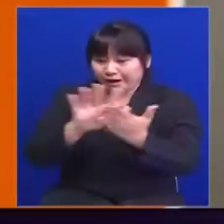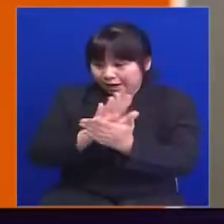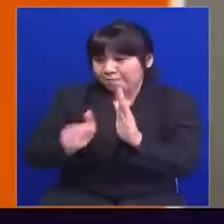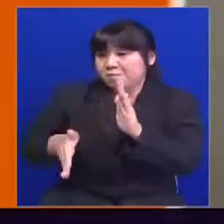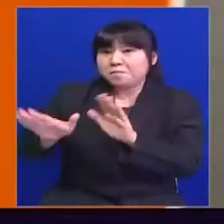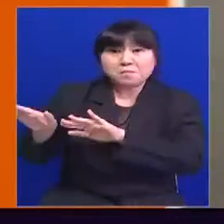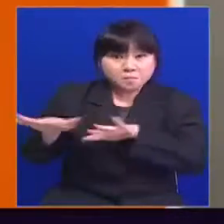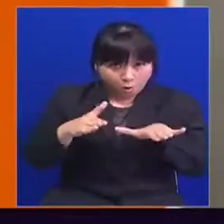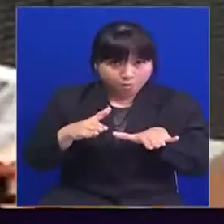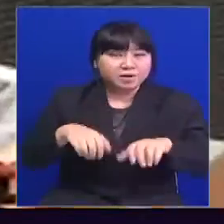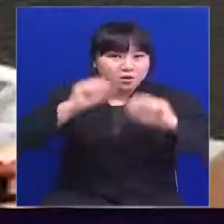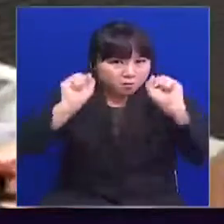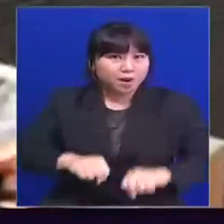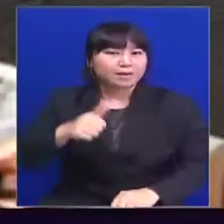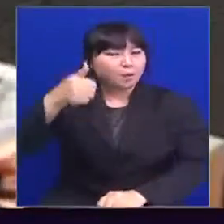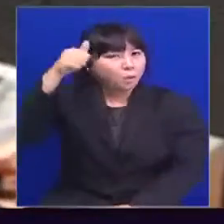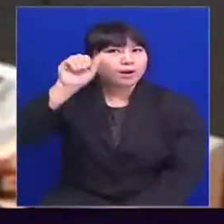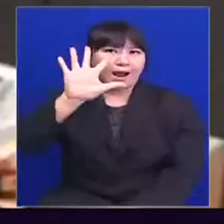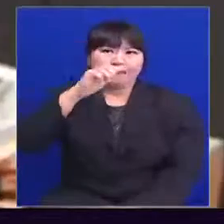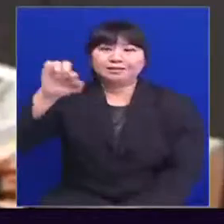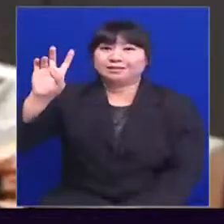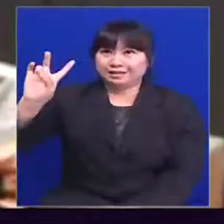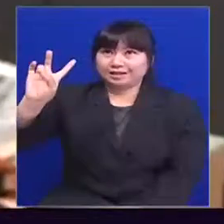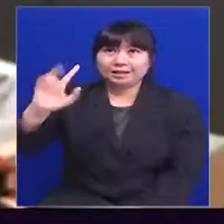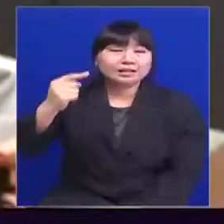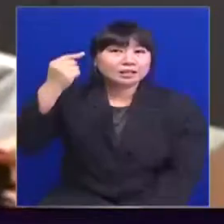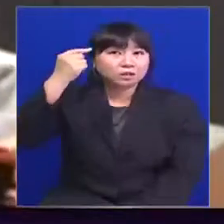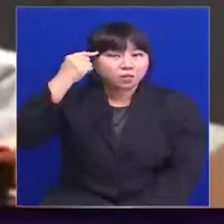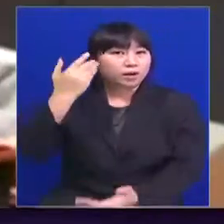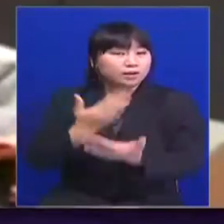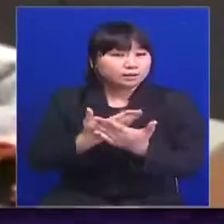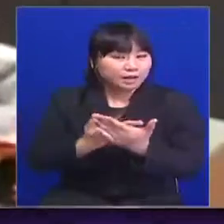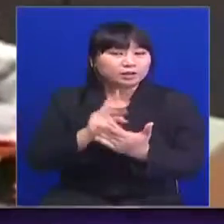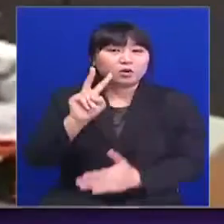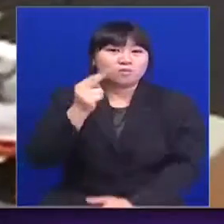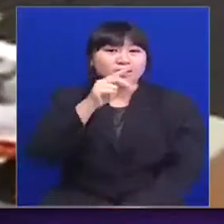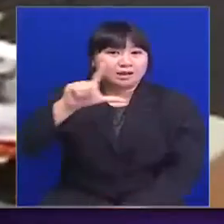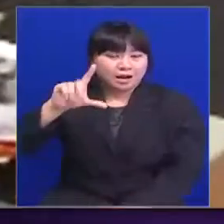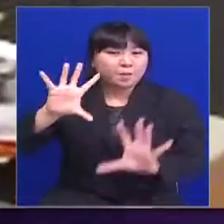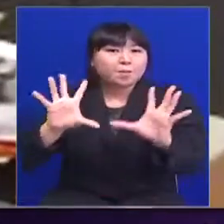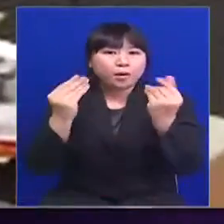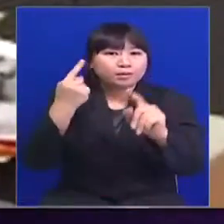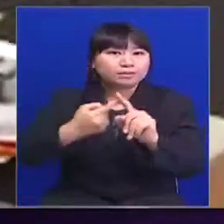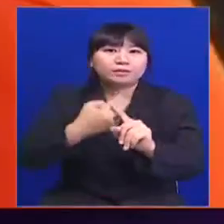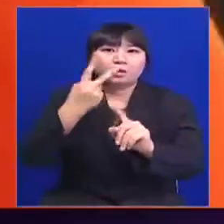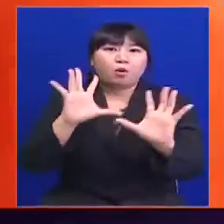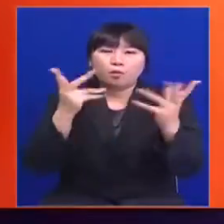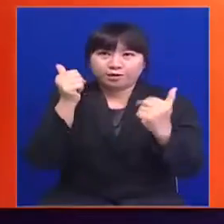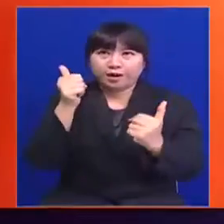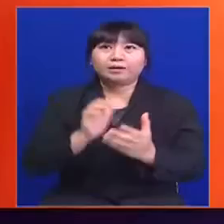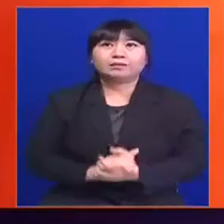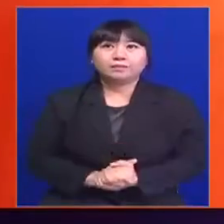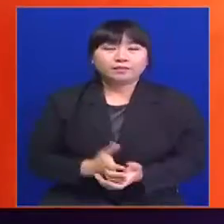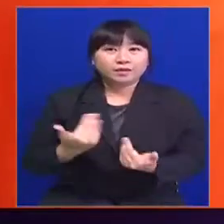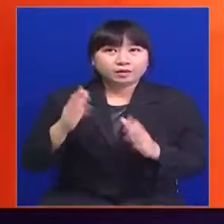สินเชื่อได้ภายใน 5-7 วันและคาดว่าวงเงินสินเชื่อ 20,000 ล้านบาทจะหมดภายใน2เดือนส่วนกร